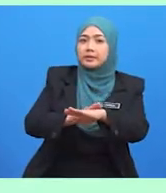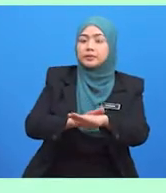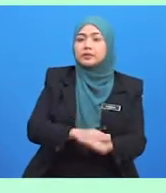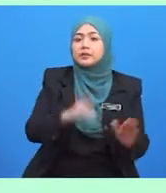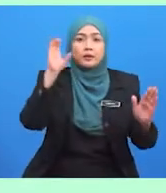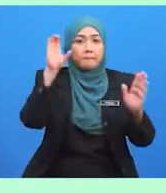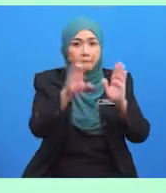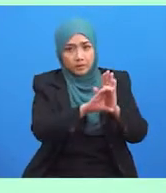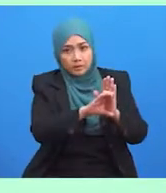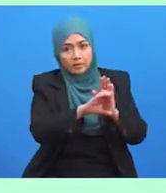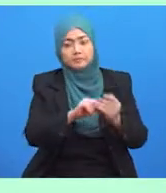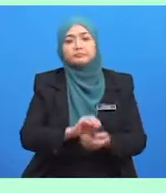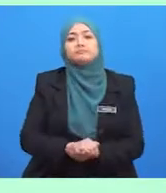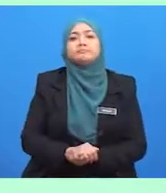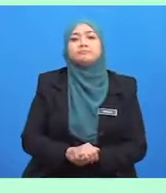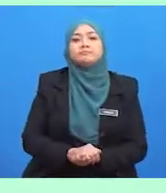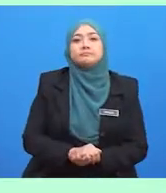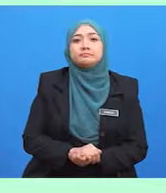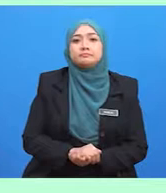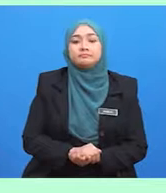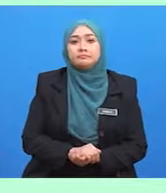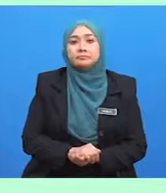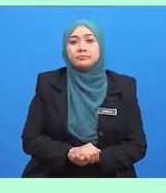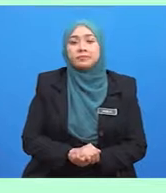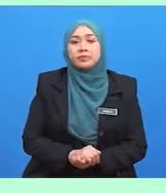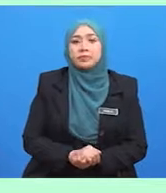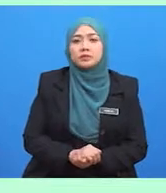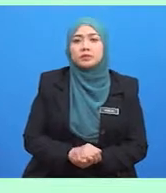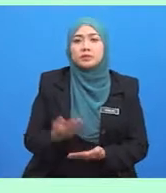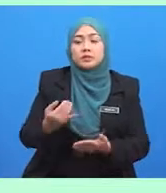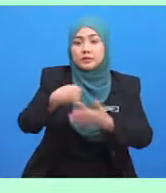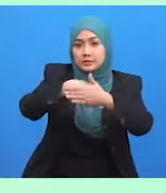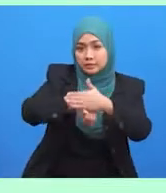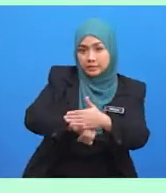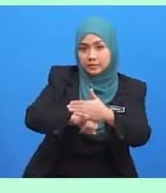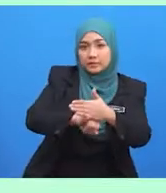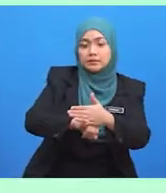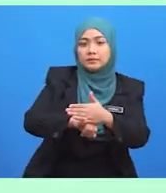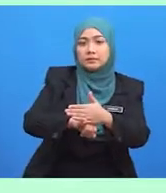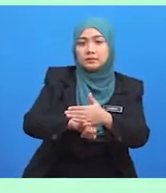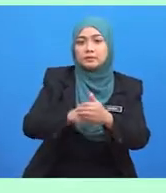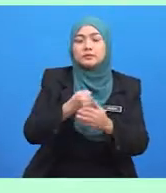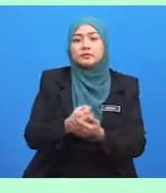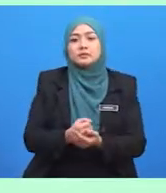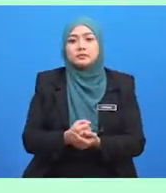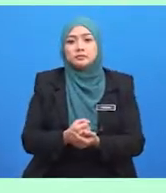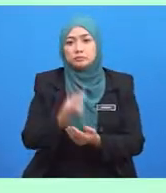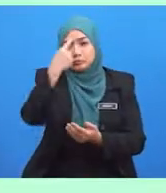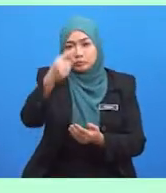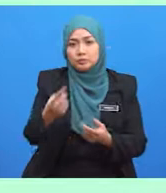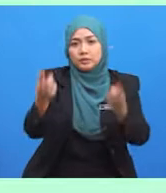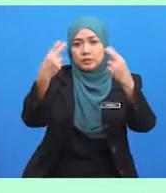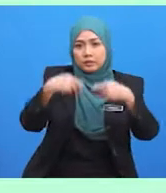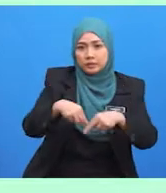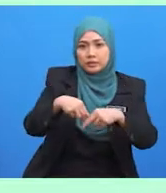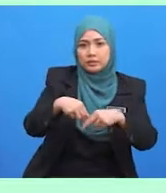anda. Sila isikan borang pendaftaran tersebut. Ibu bapa dan penonton yang lain juga digalakkan mendaftar kehadiran